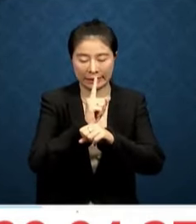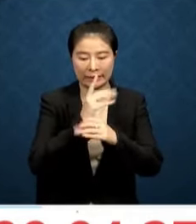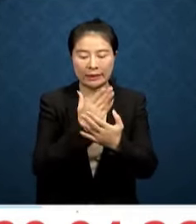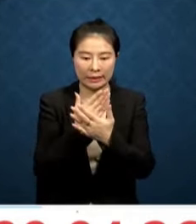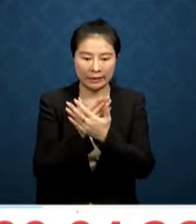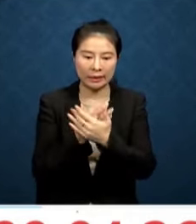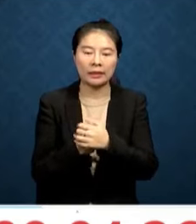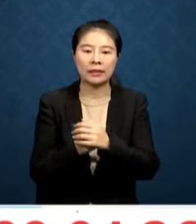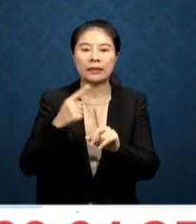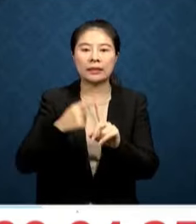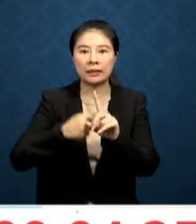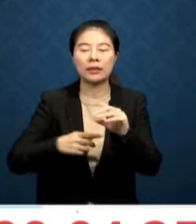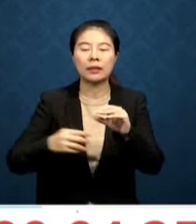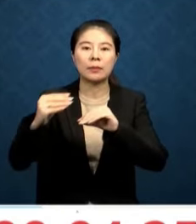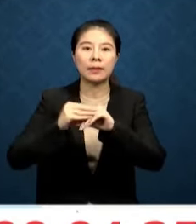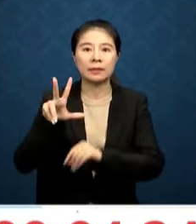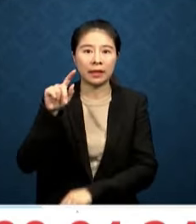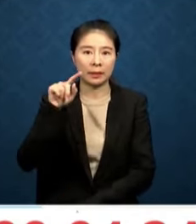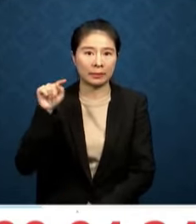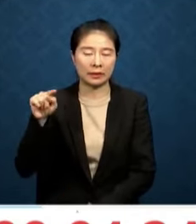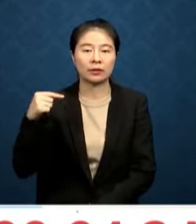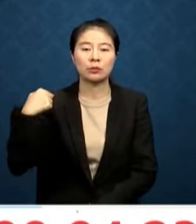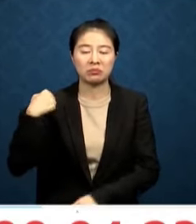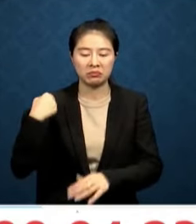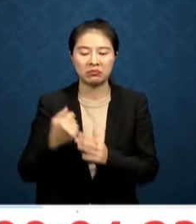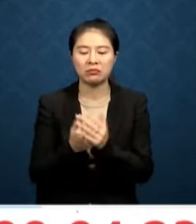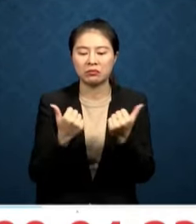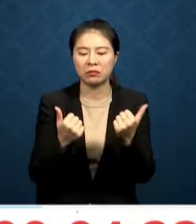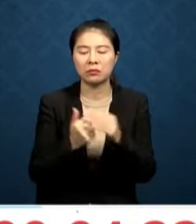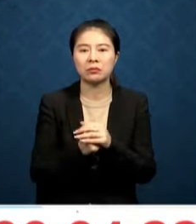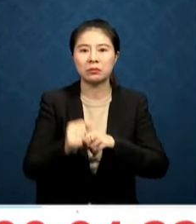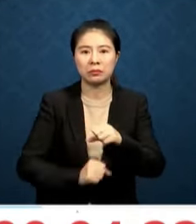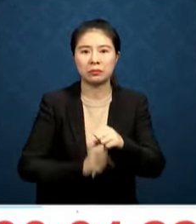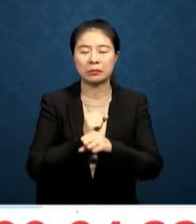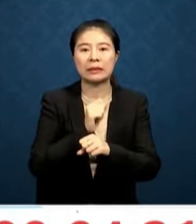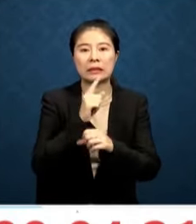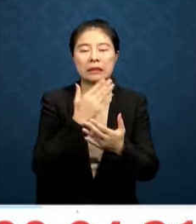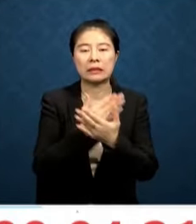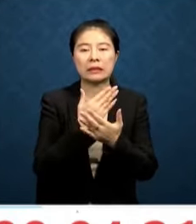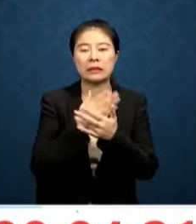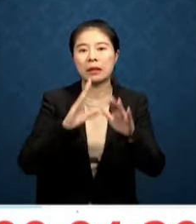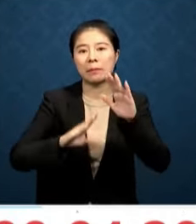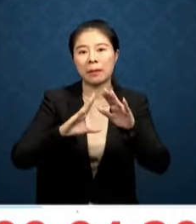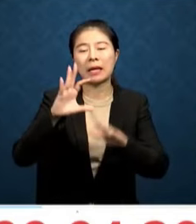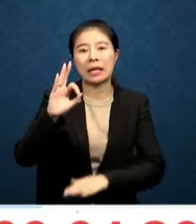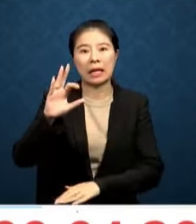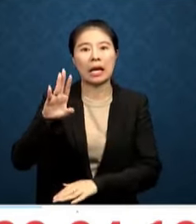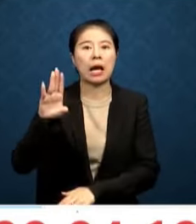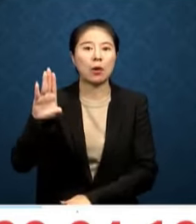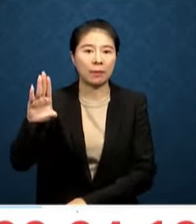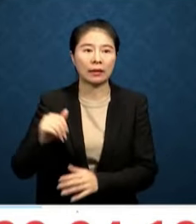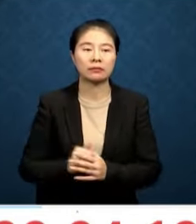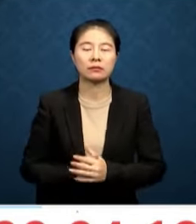3% ฐาน300บาทที่ 3% ก็คือปีละ9บาทมันควรจะขึ้นได้ในส่วน